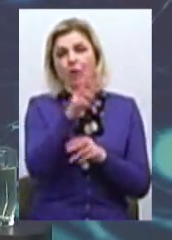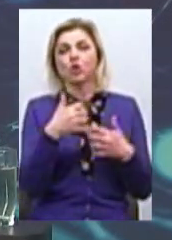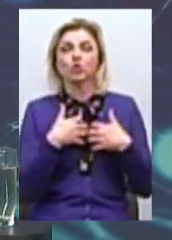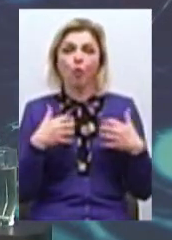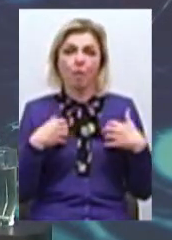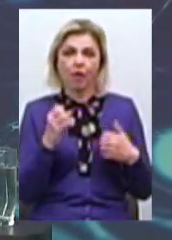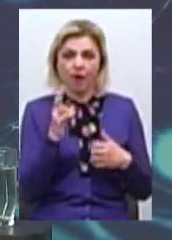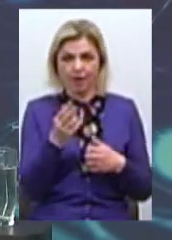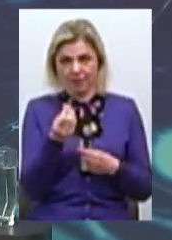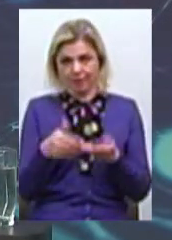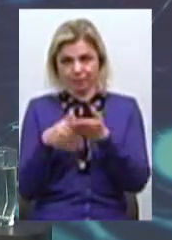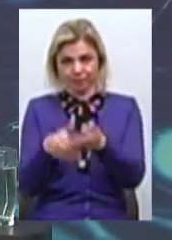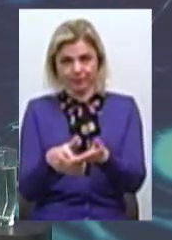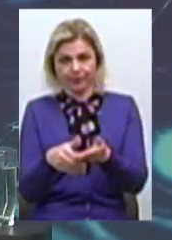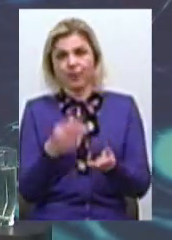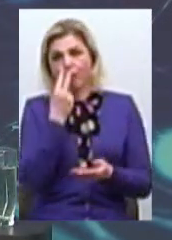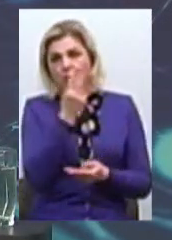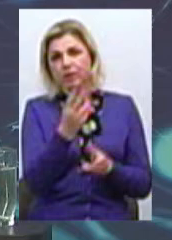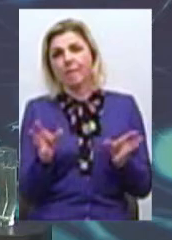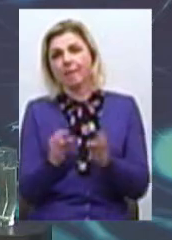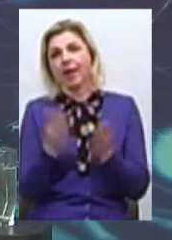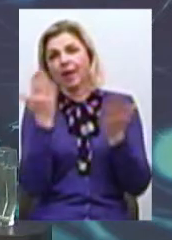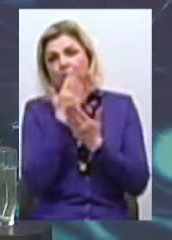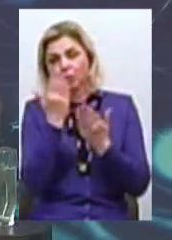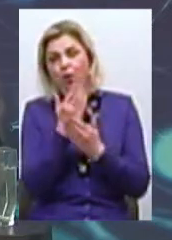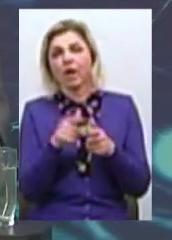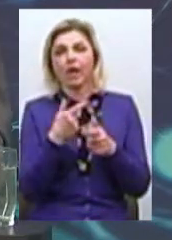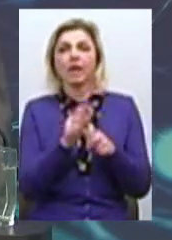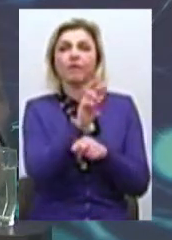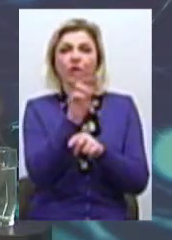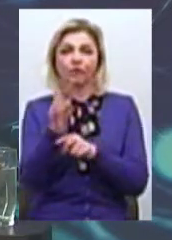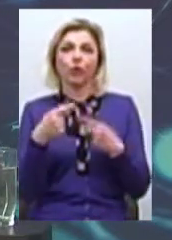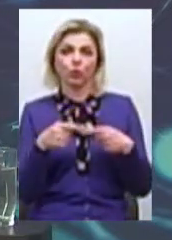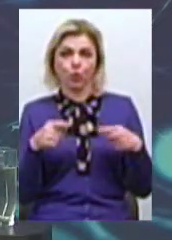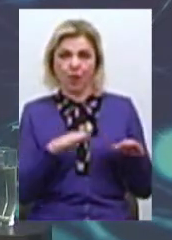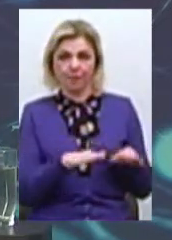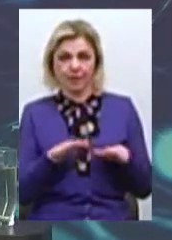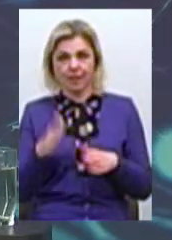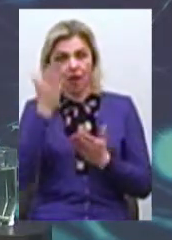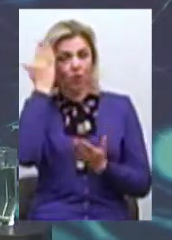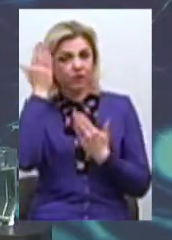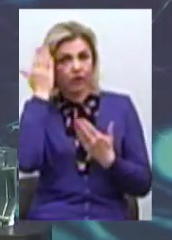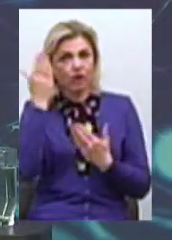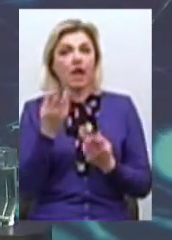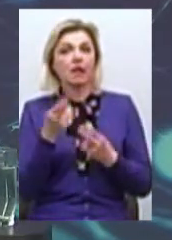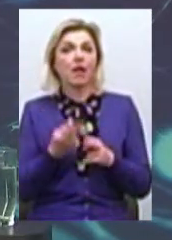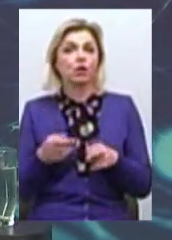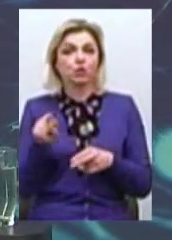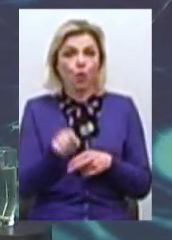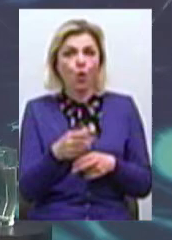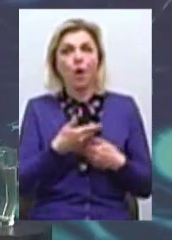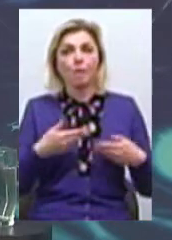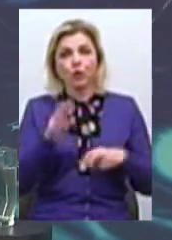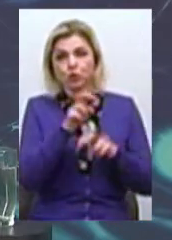зоопарку, подивитись разом кіно чи відвідати ще якісь місця розважальні. Тобто для цього ми